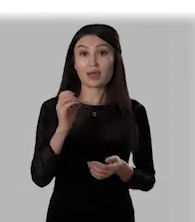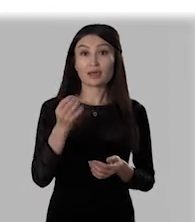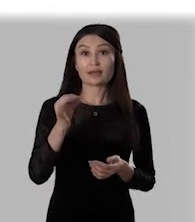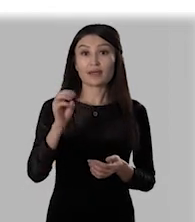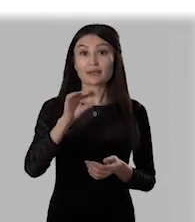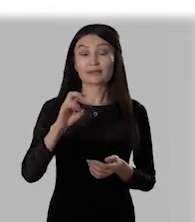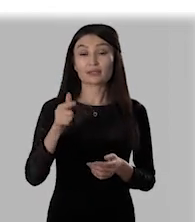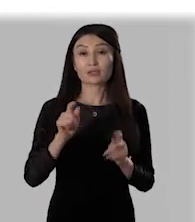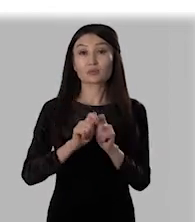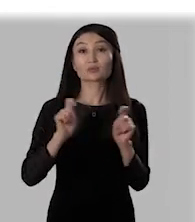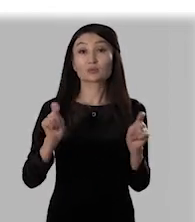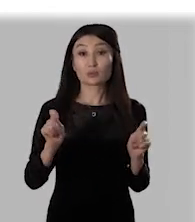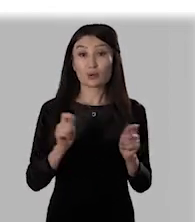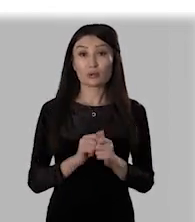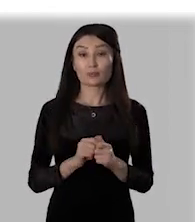түзүүдө